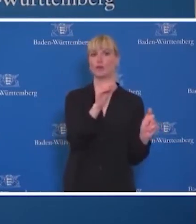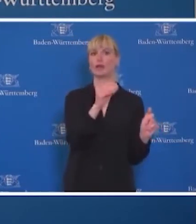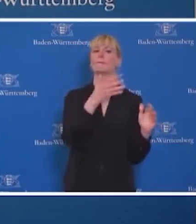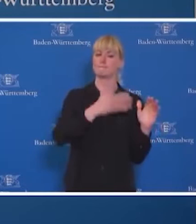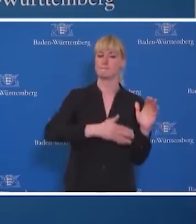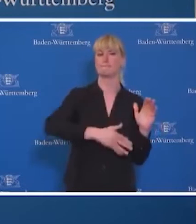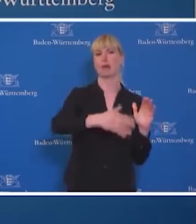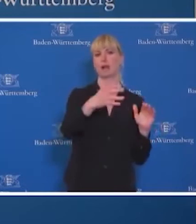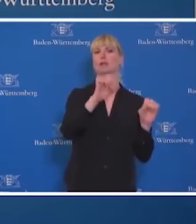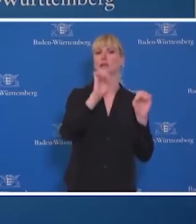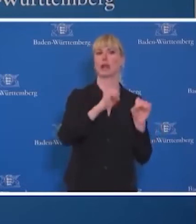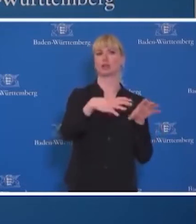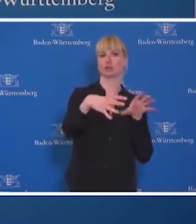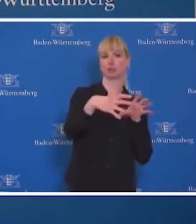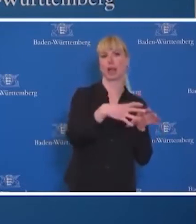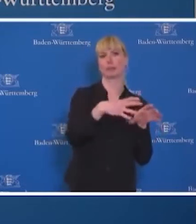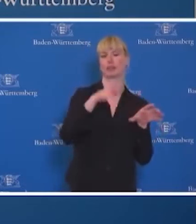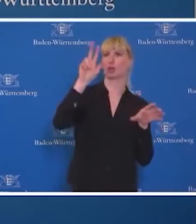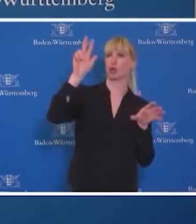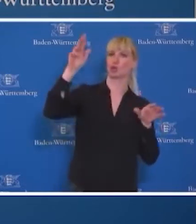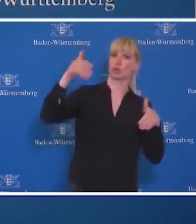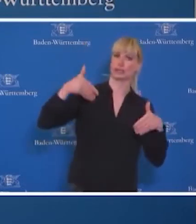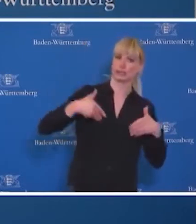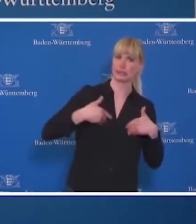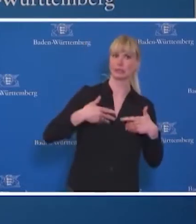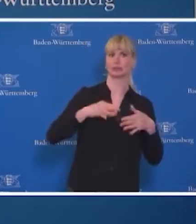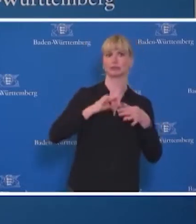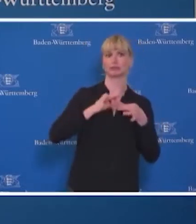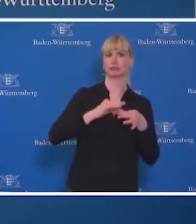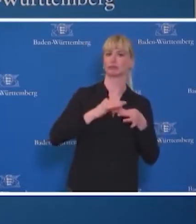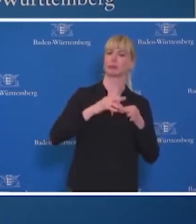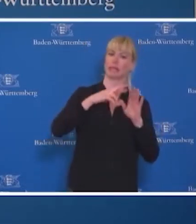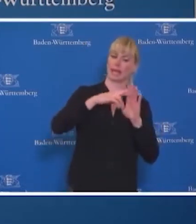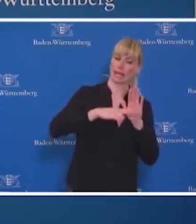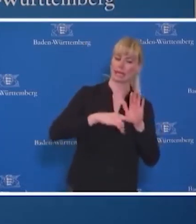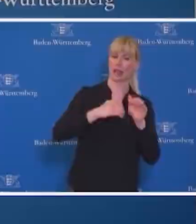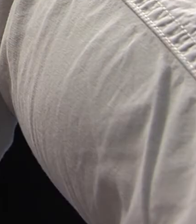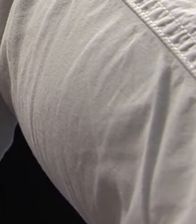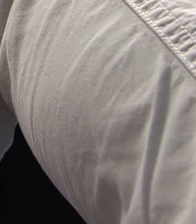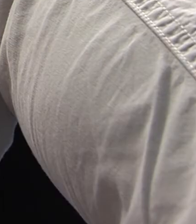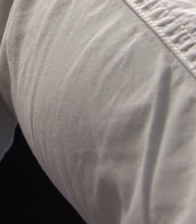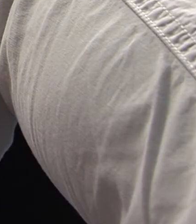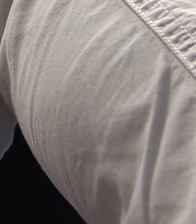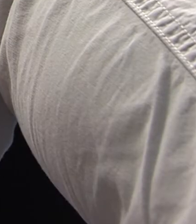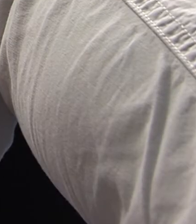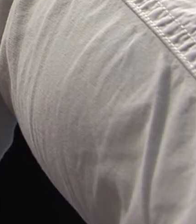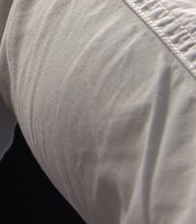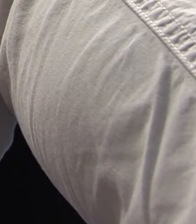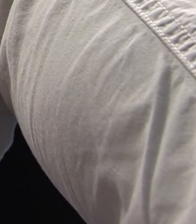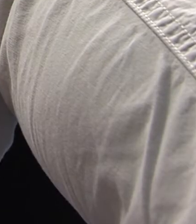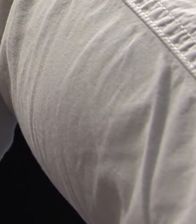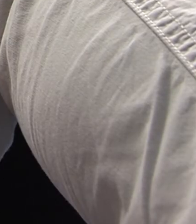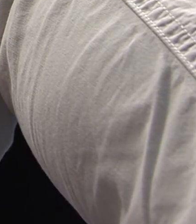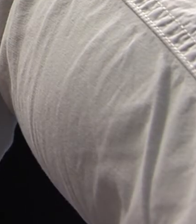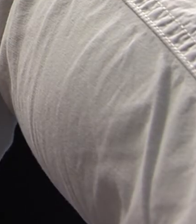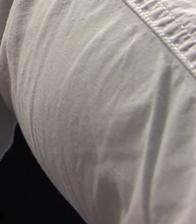Gottesdienste unter Einhaltung der Hygiene- und Abstandsregeln feiern können. Auch kündigte Kretschmann an, dass